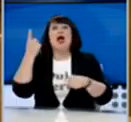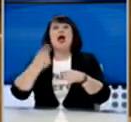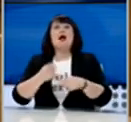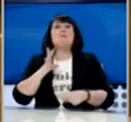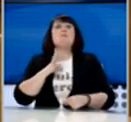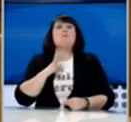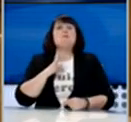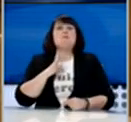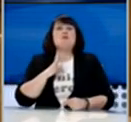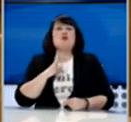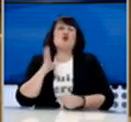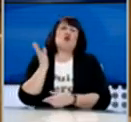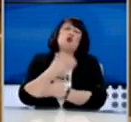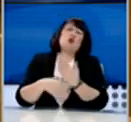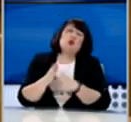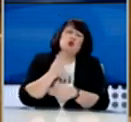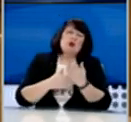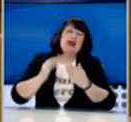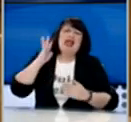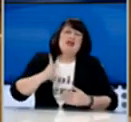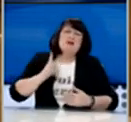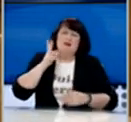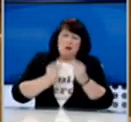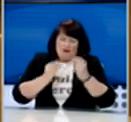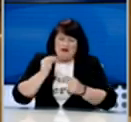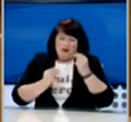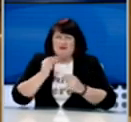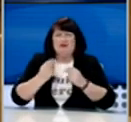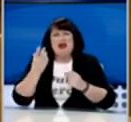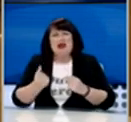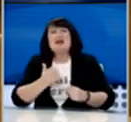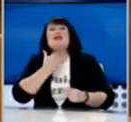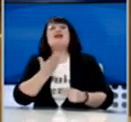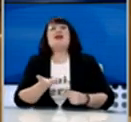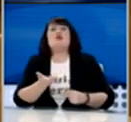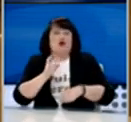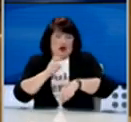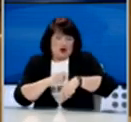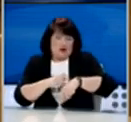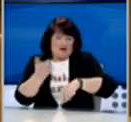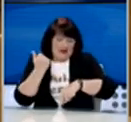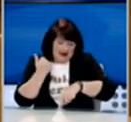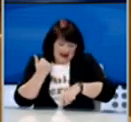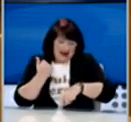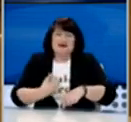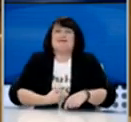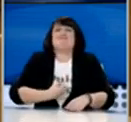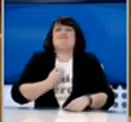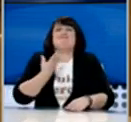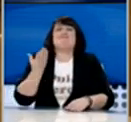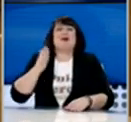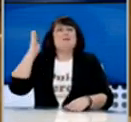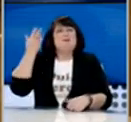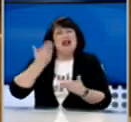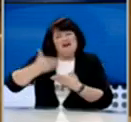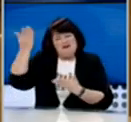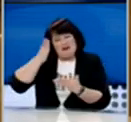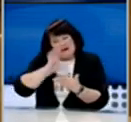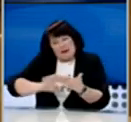πολίτης αποκαμωμένος απ τα καθημερινά του προβλήματα δεν έχει ούτε το χρόνο ούτε τη διάθεση να ανατρέξει σε παλιές